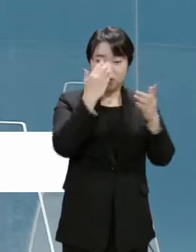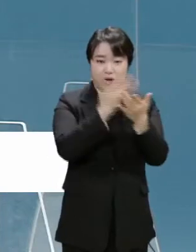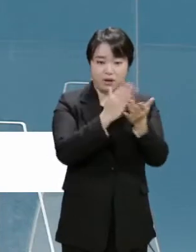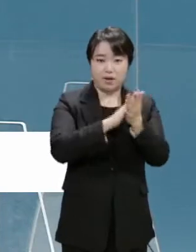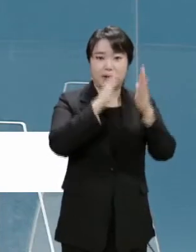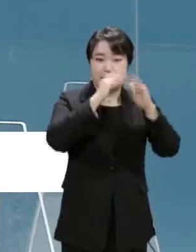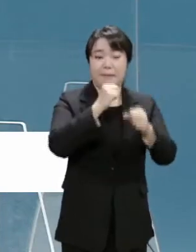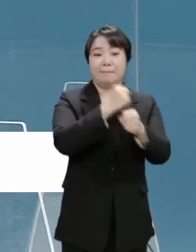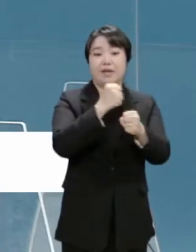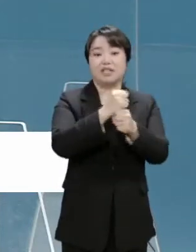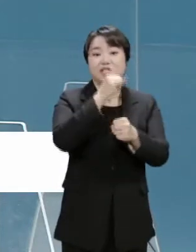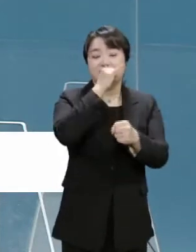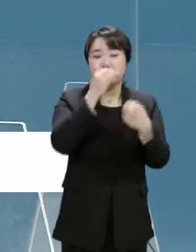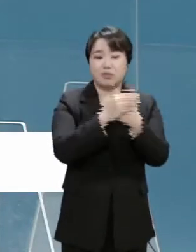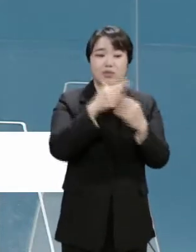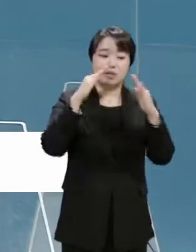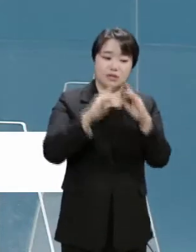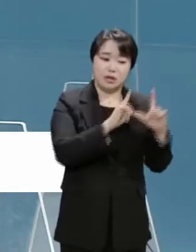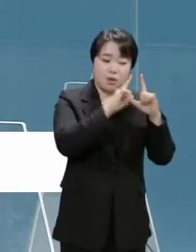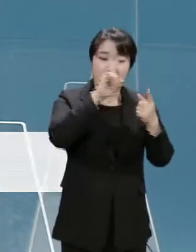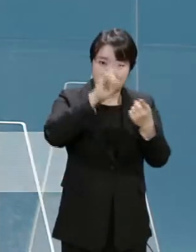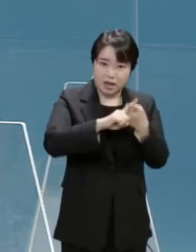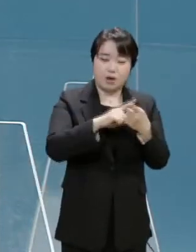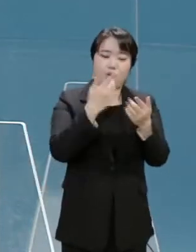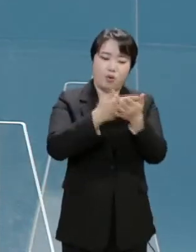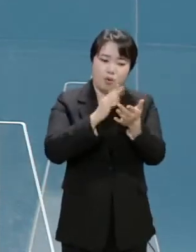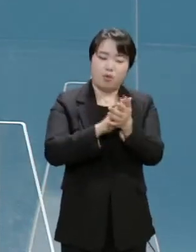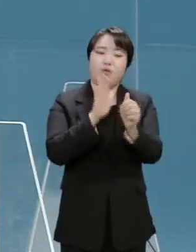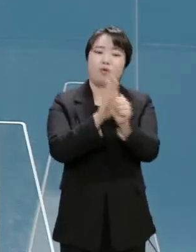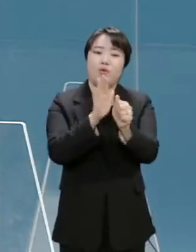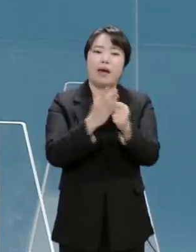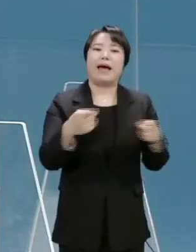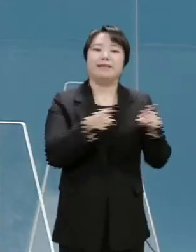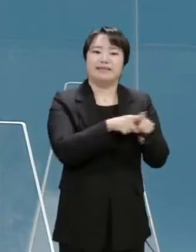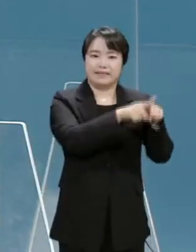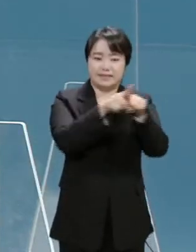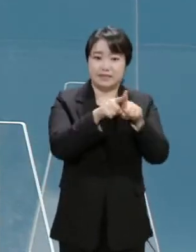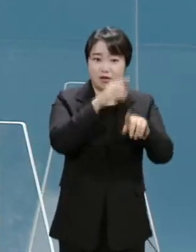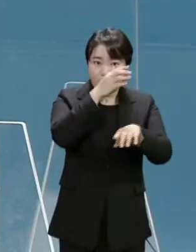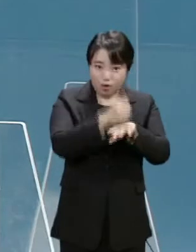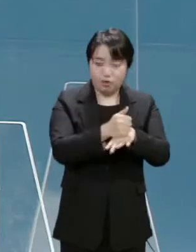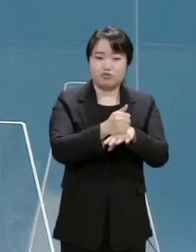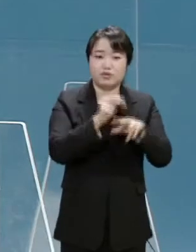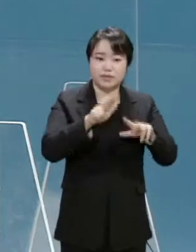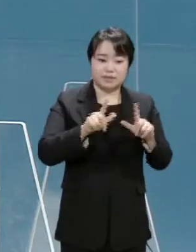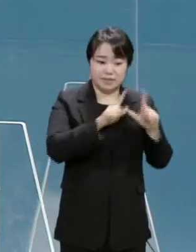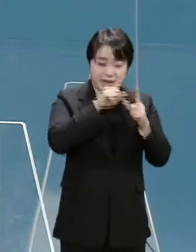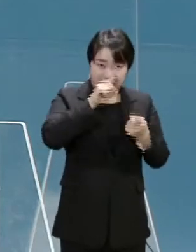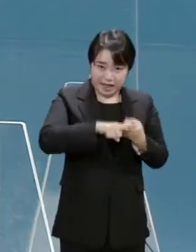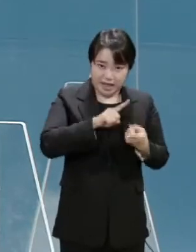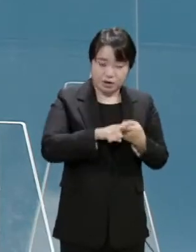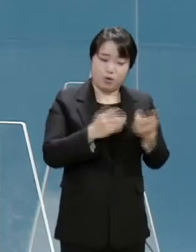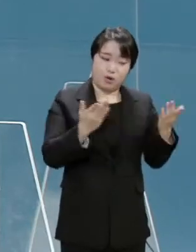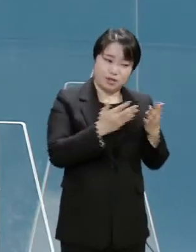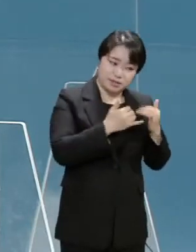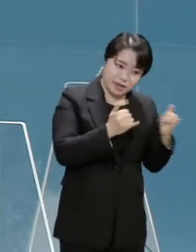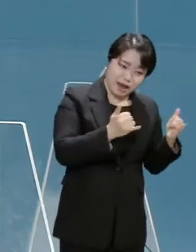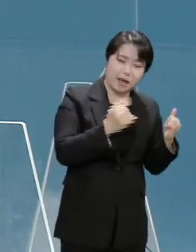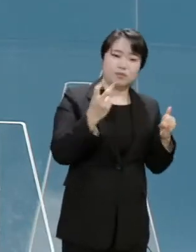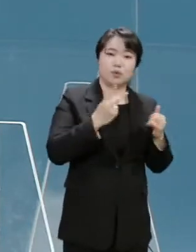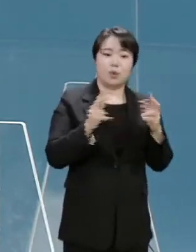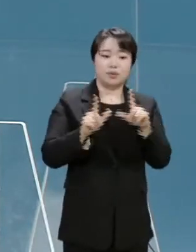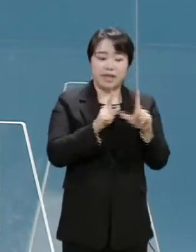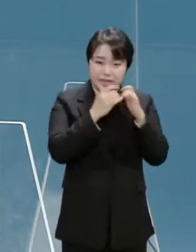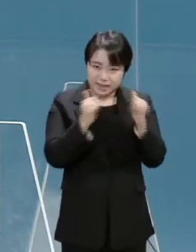그 주민들이 그대로 삶을 유지할 수 있게 하는 것입니다. 그래서 저희는 재생은 지금 살고 있는 분들, 지금 여기서 일하시는 분들, 네.